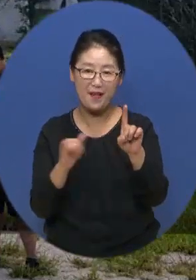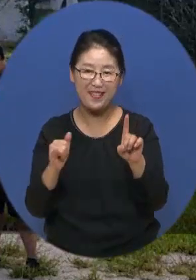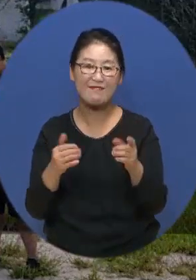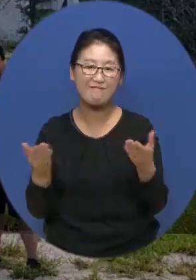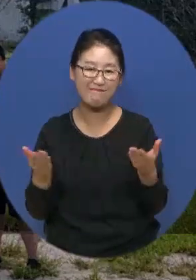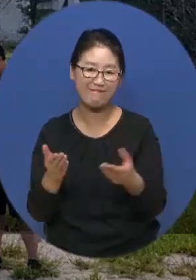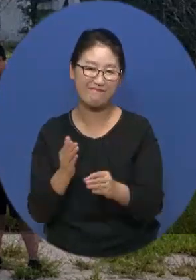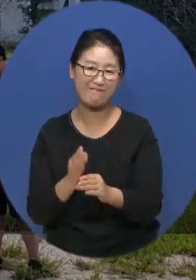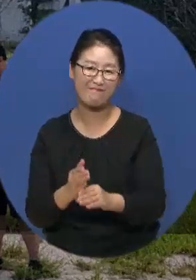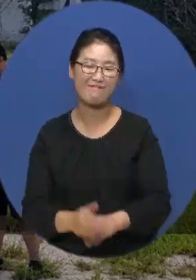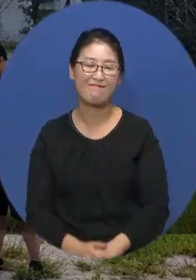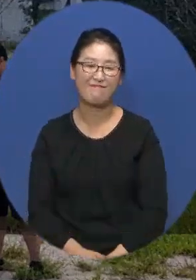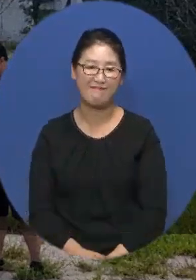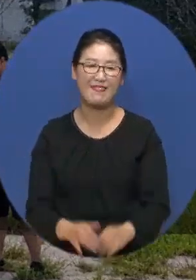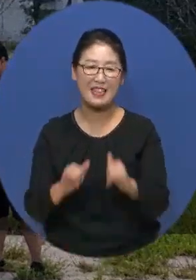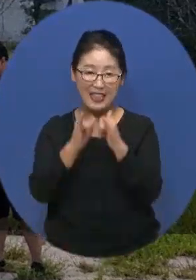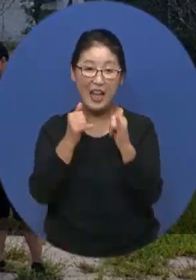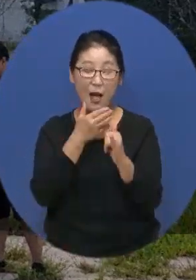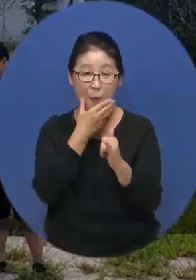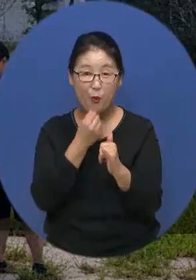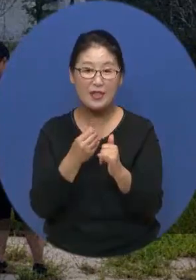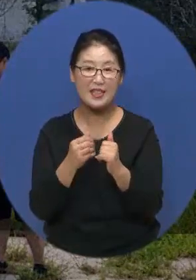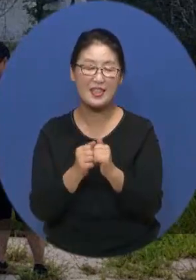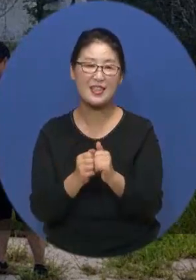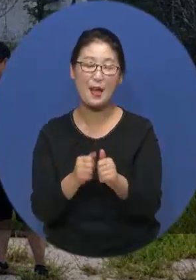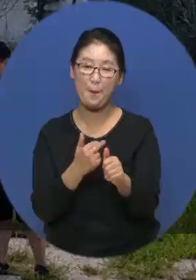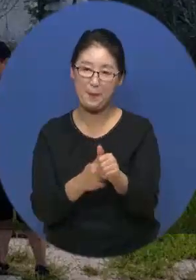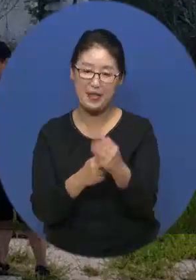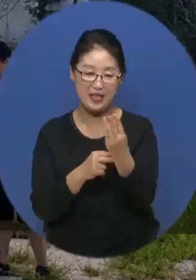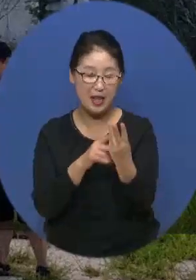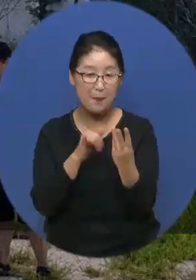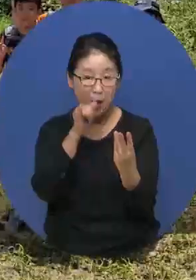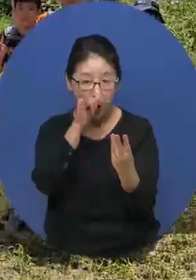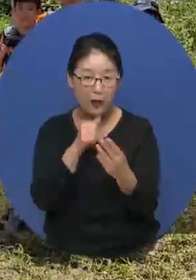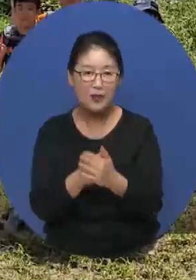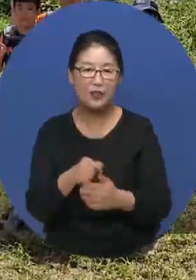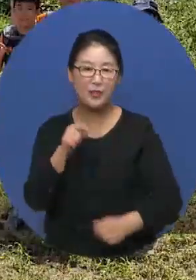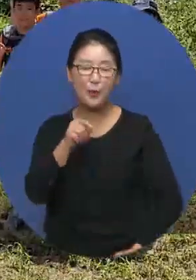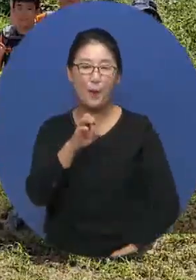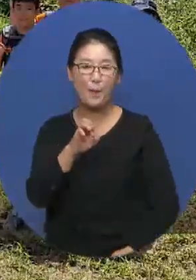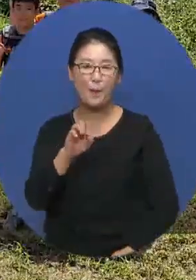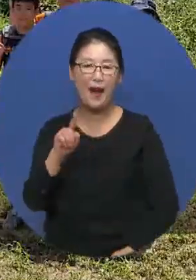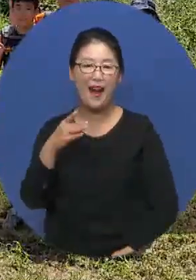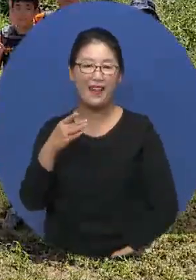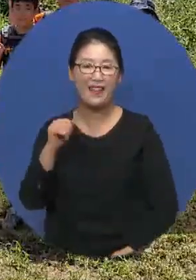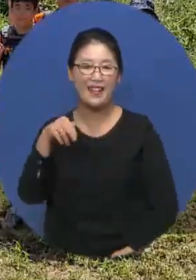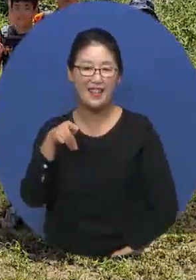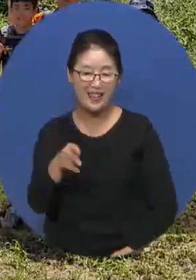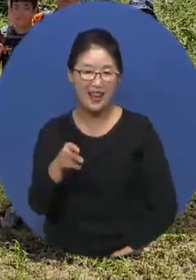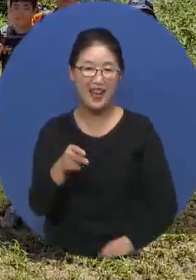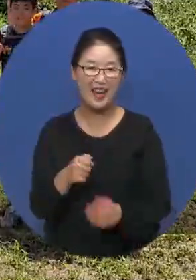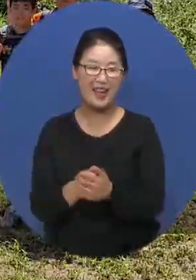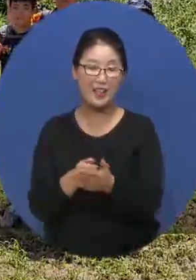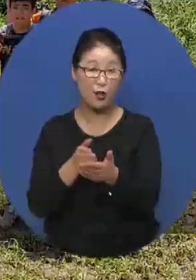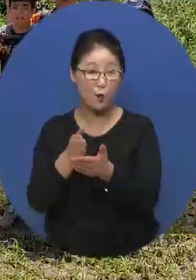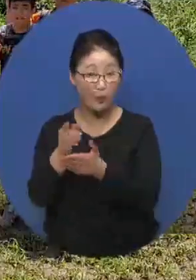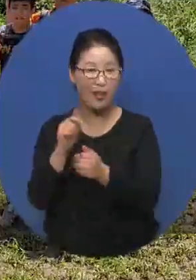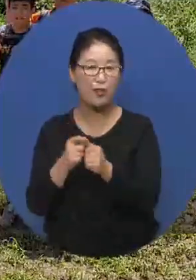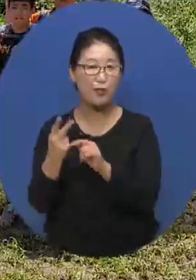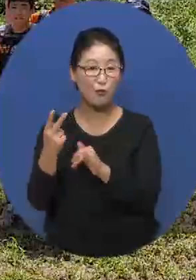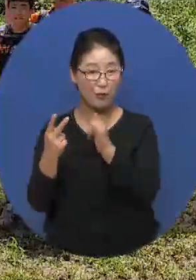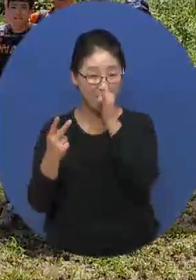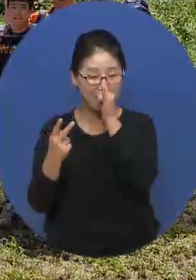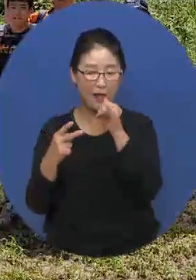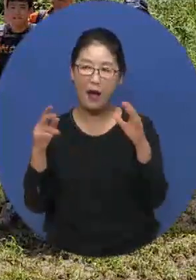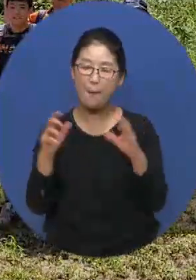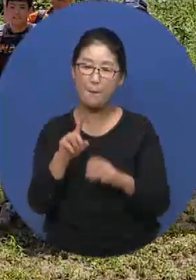있고요. 그다음에 사회복지사 3분, 그다음에 파티시에 2분 이렇게 근무하고 있습니다. 전부 16분이죠. 그러니까요.